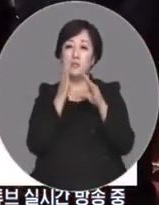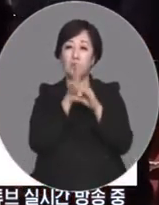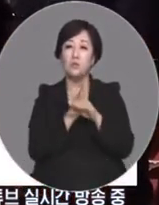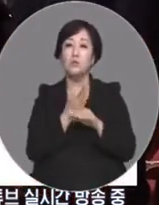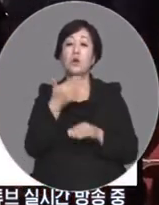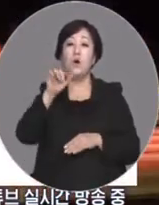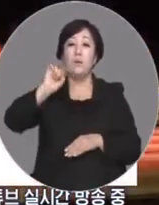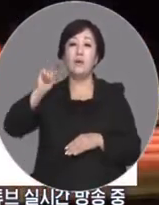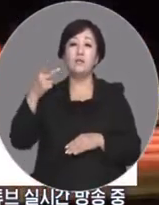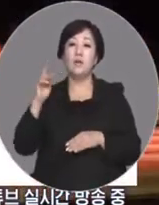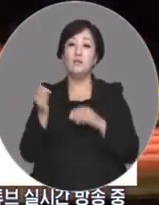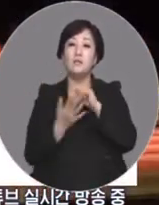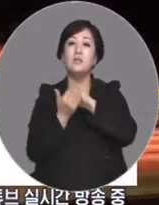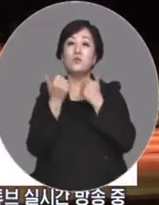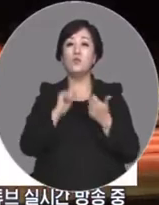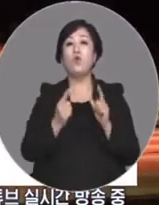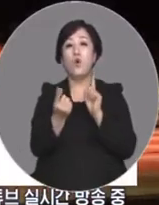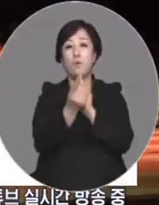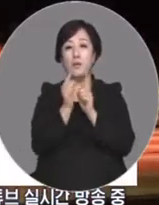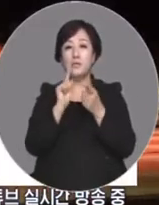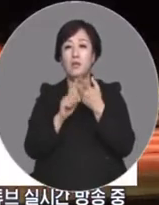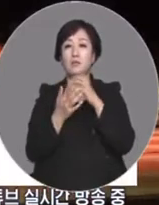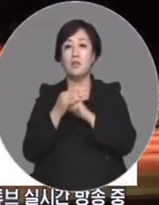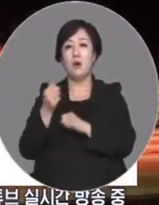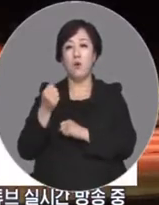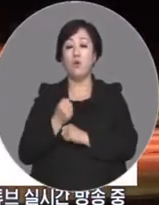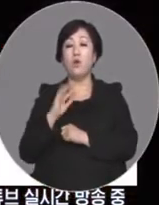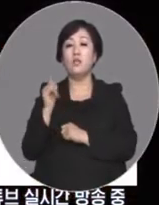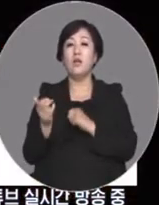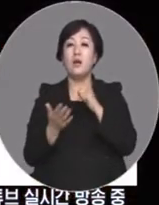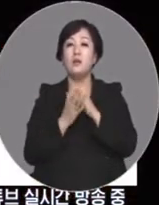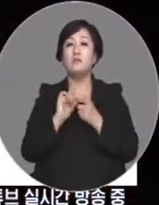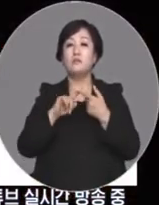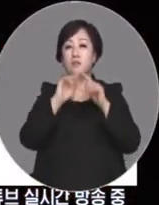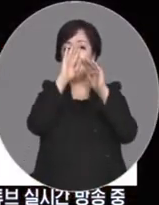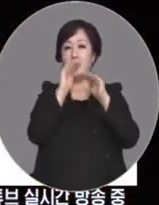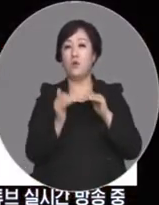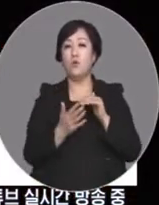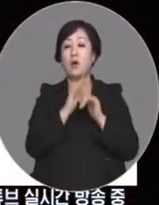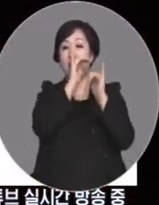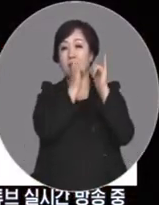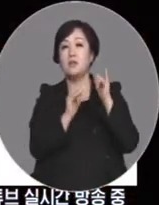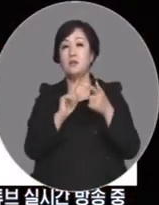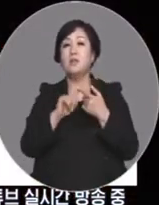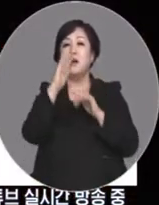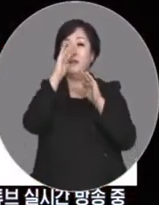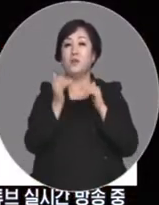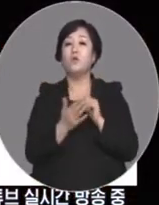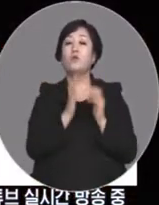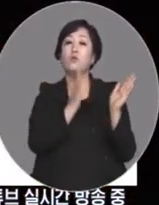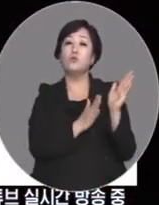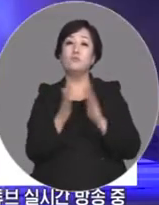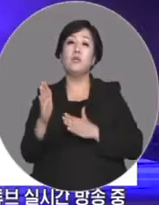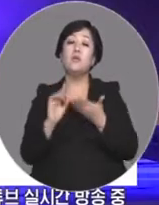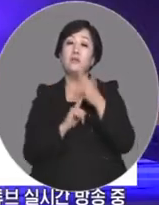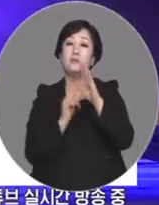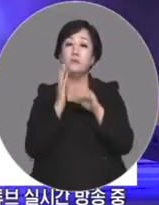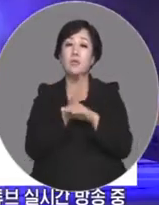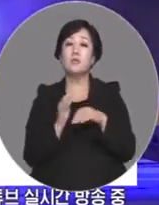박상진 의사의 순국일을 맞아 호국정신을 기리는 추모사와 업적 조명, 추모 공연 순으로